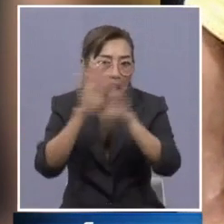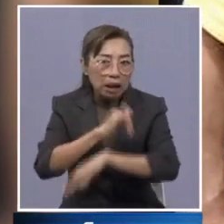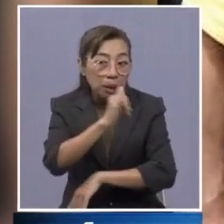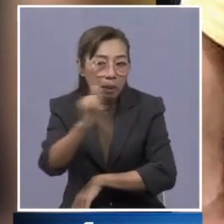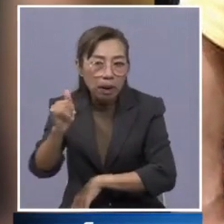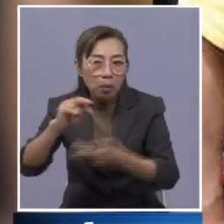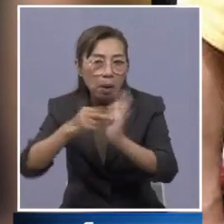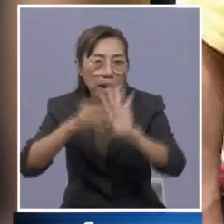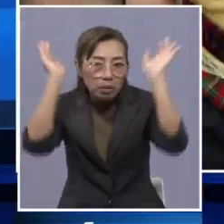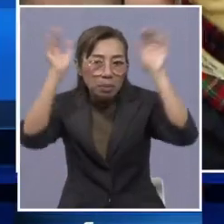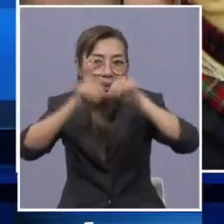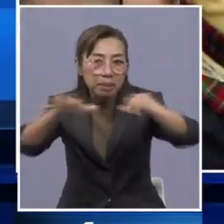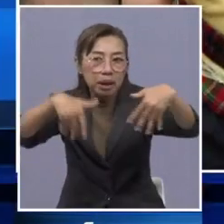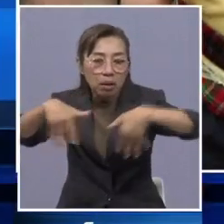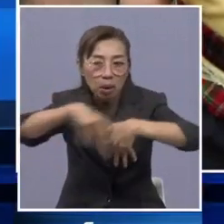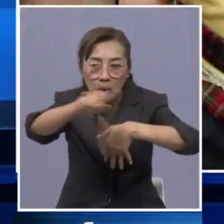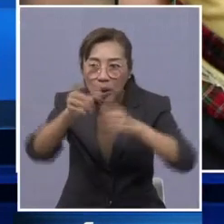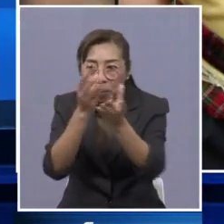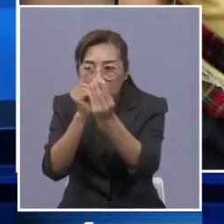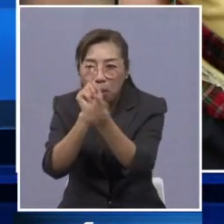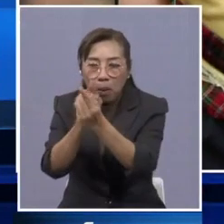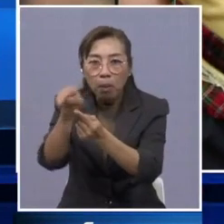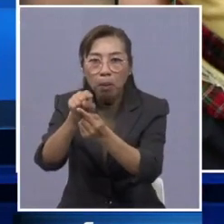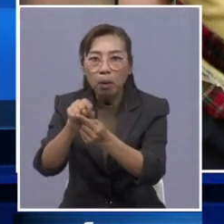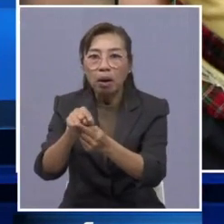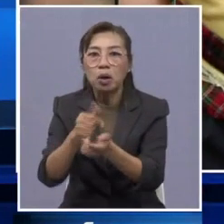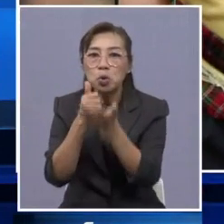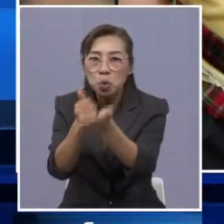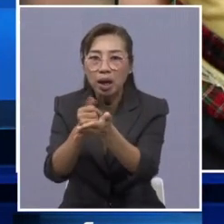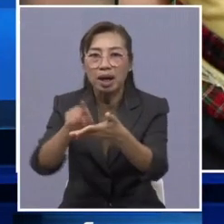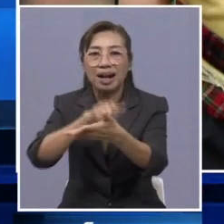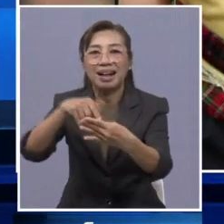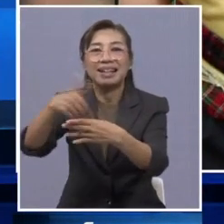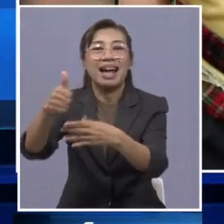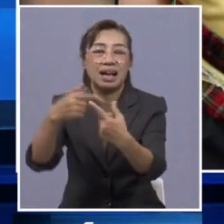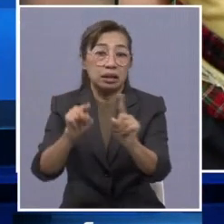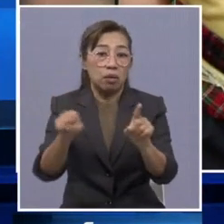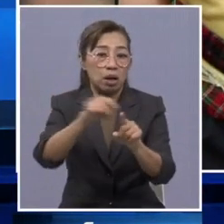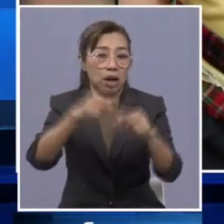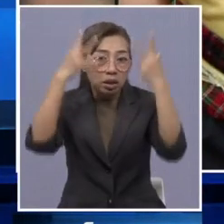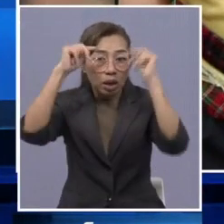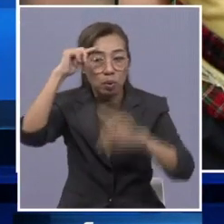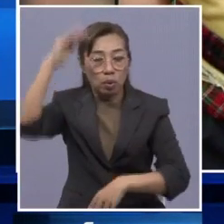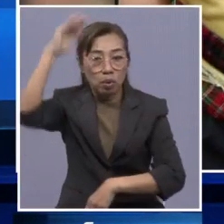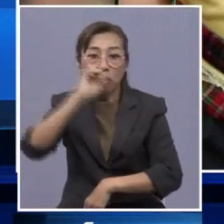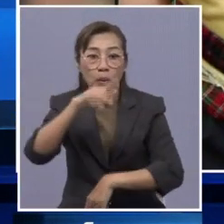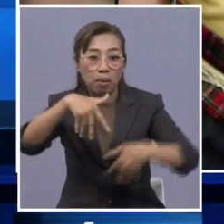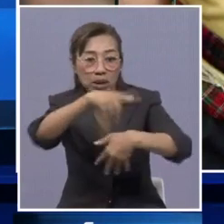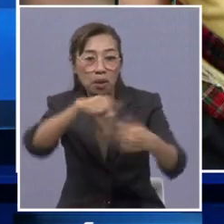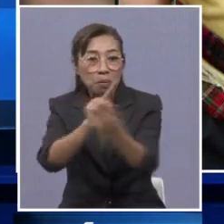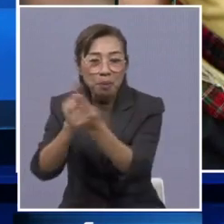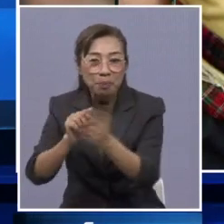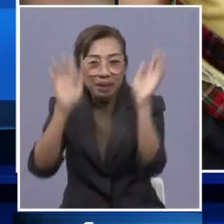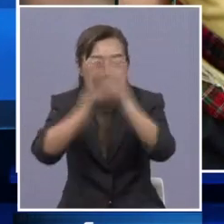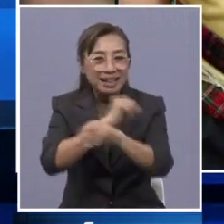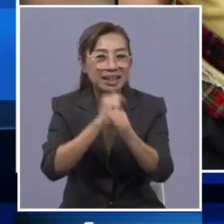ประชาสัมพันธ์ผลงานตัวเองได้ด้วยแต่ทั้งนี้ก็ต้องยืนยันตามคำพูดของนายกเศรษฐาคนปัจจุบันว่าไม่ได้มาเพื่อสร้างภาพ